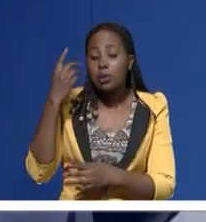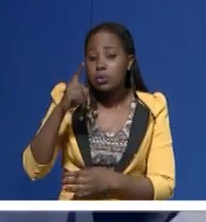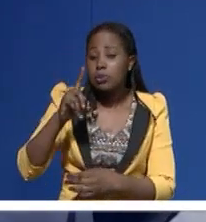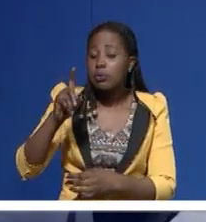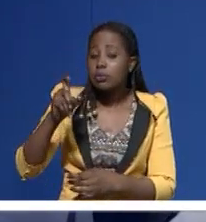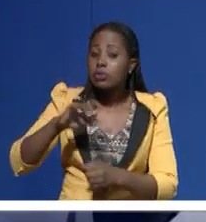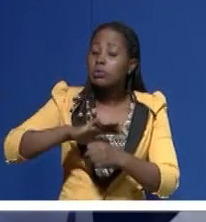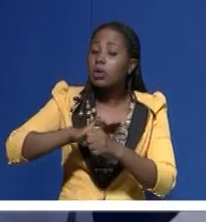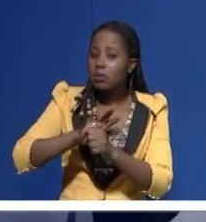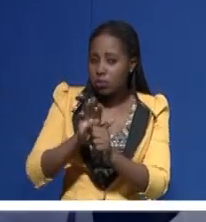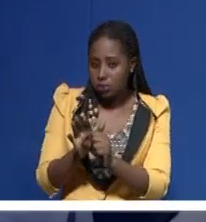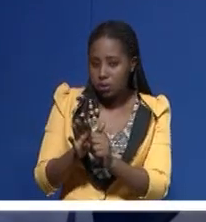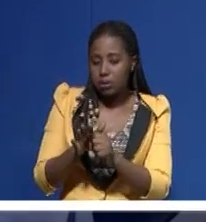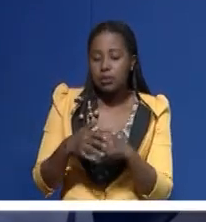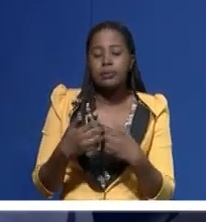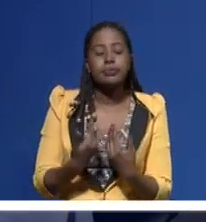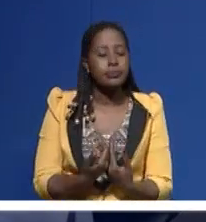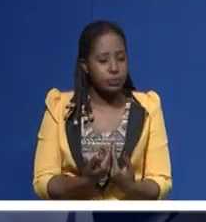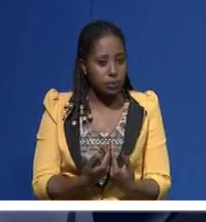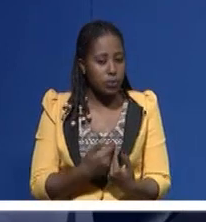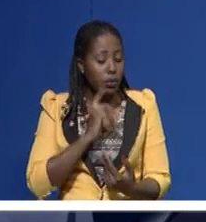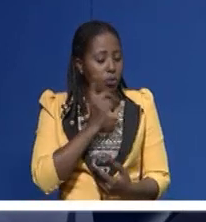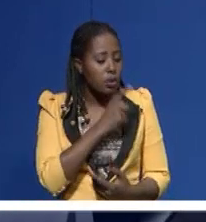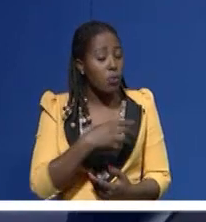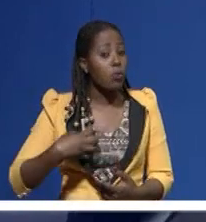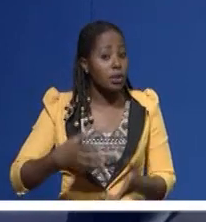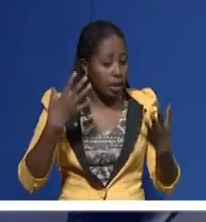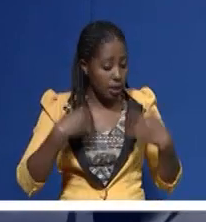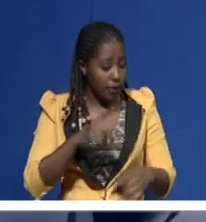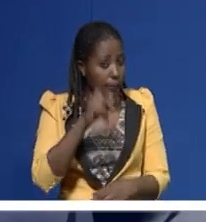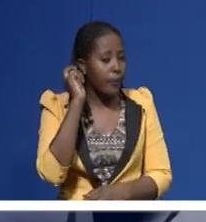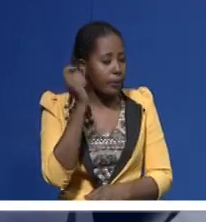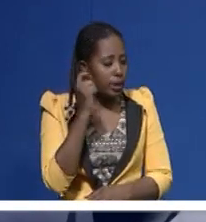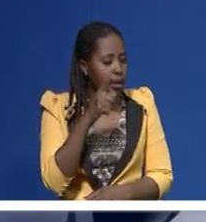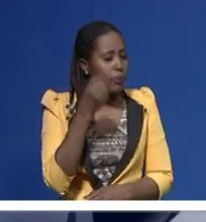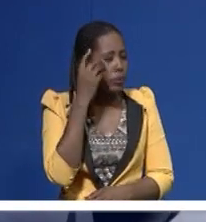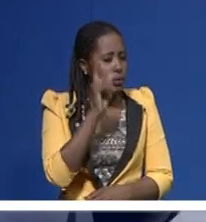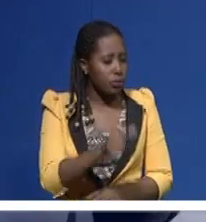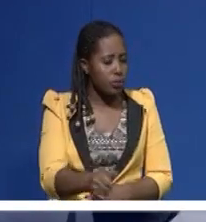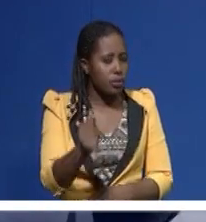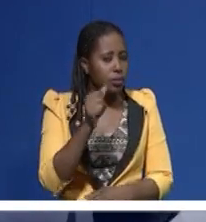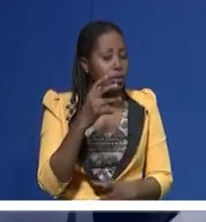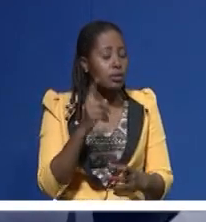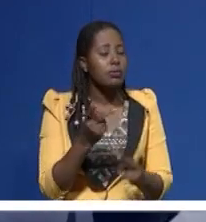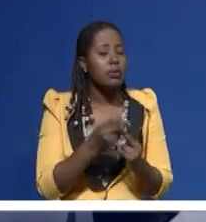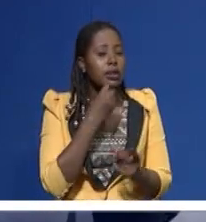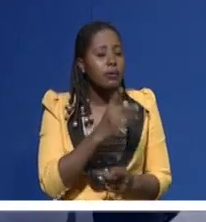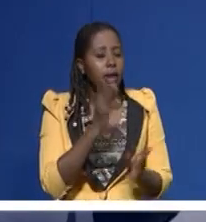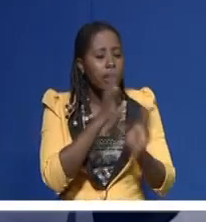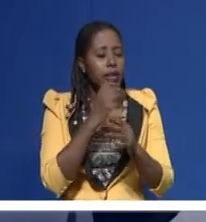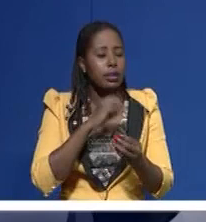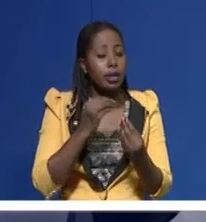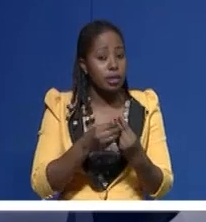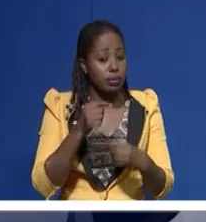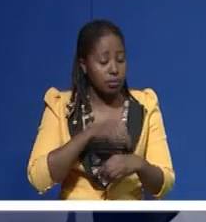wa virusi vya korona. Kwa mujibu wa Wizara ya Afya hapo Kenya, mgonjwa mwenyewe mnataarifiwa ana hali gani kwa